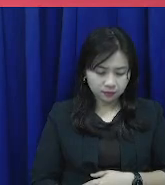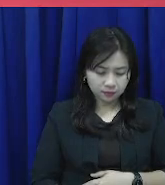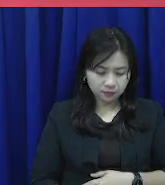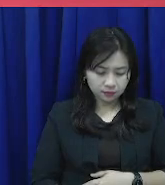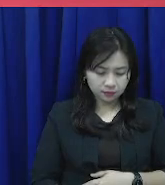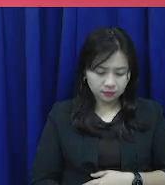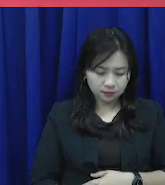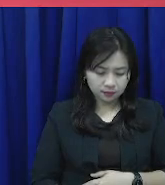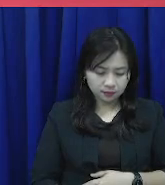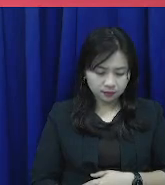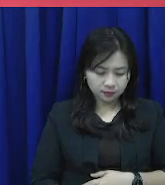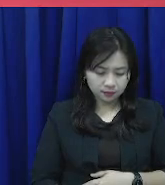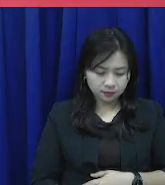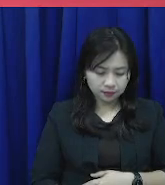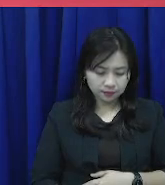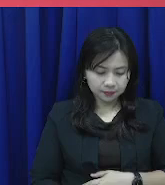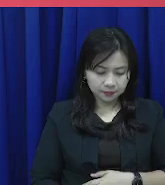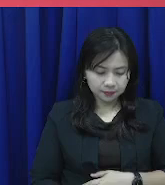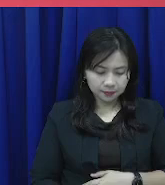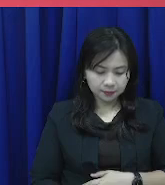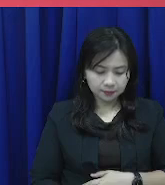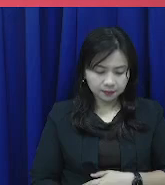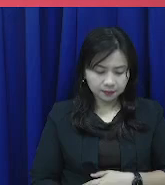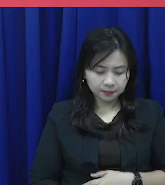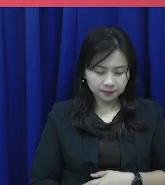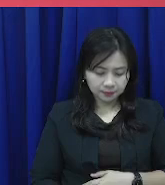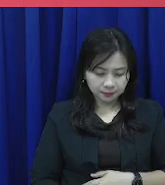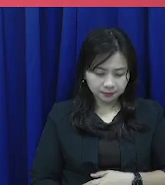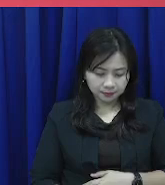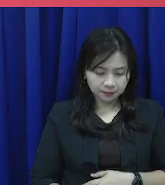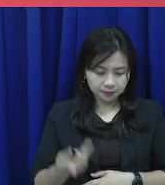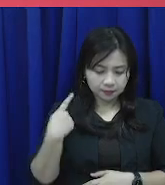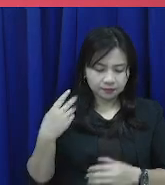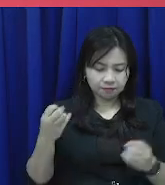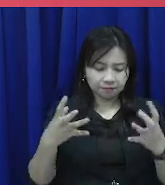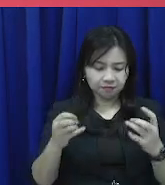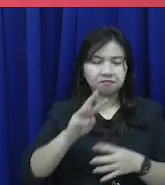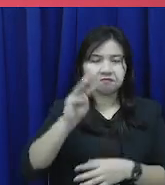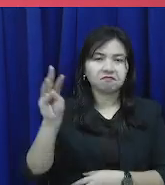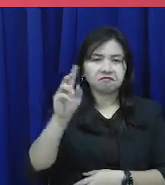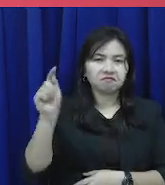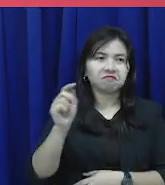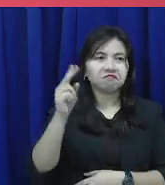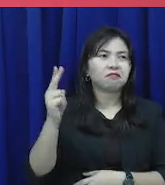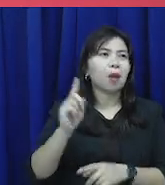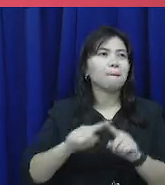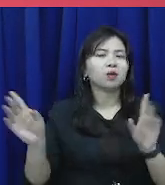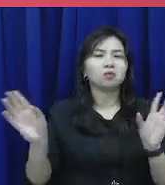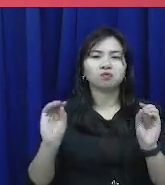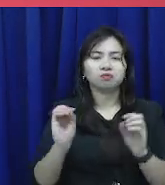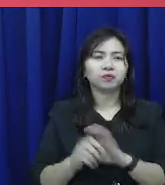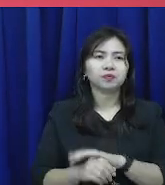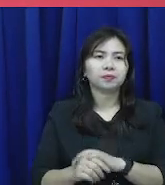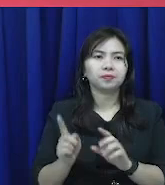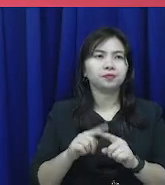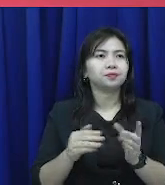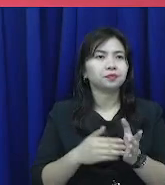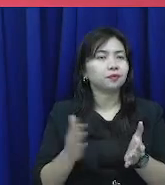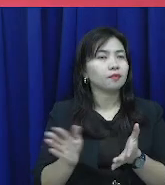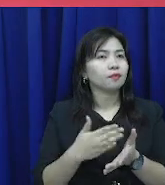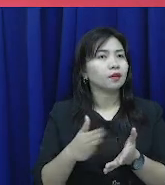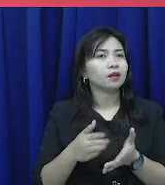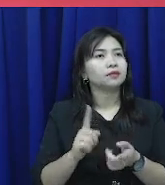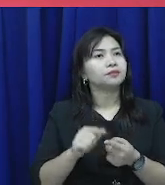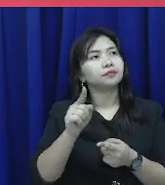ko marami ng Monday Marami ng Friday but Thursday wala so Kala nila sa young people Alam niyo po dito sa kagandahan let me just share this to you brethren